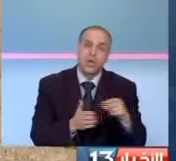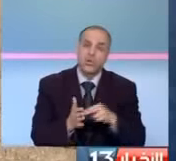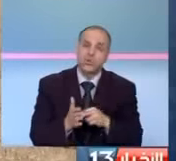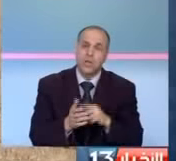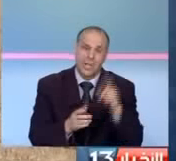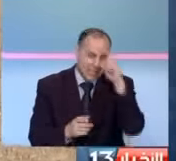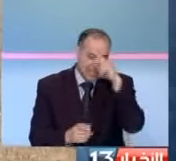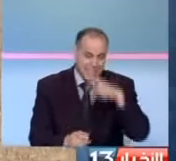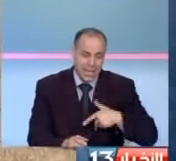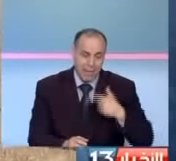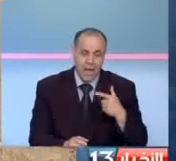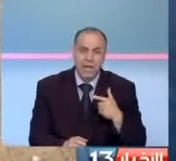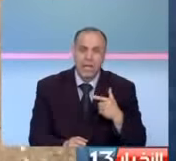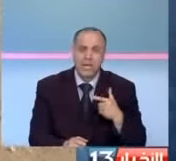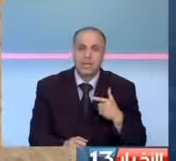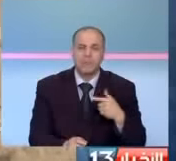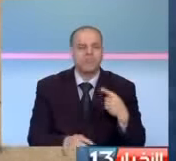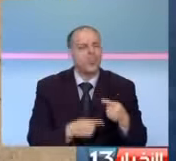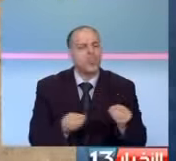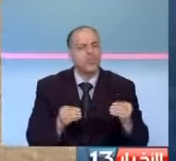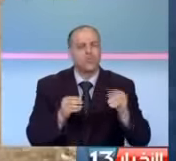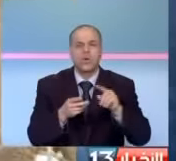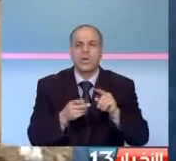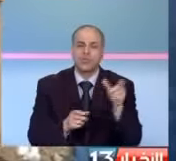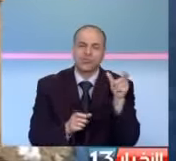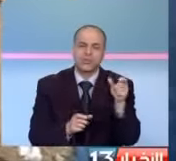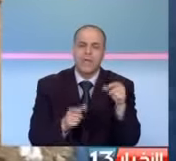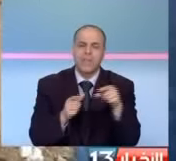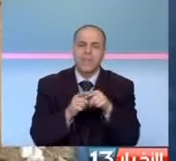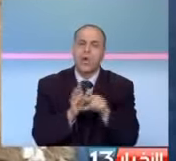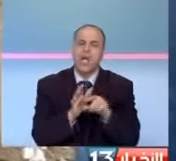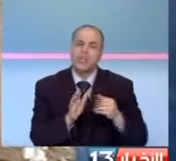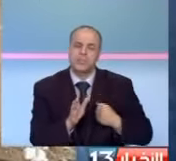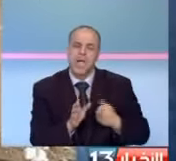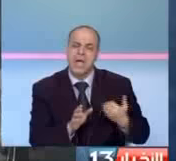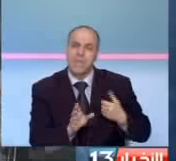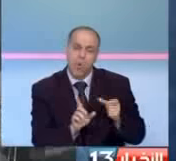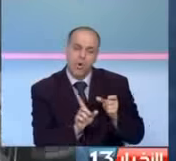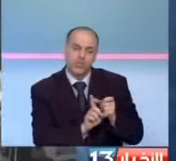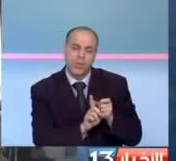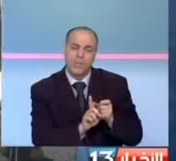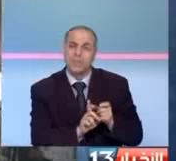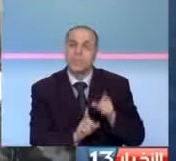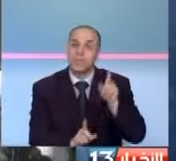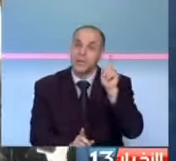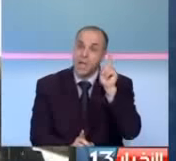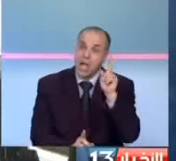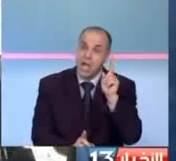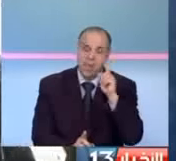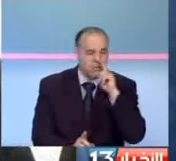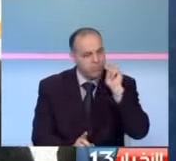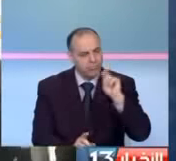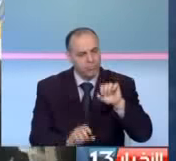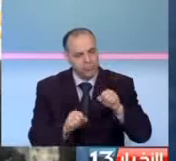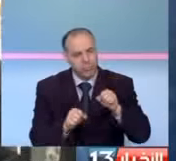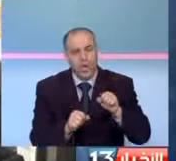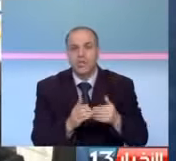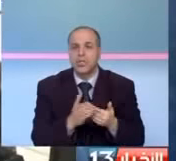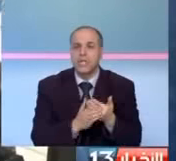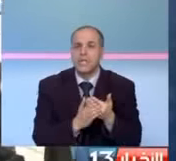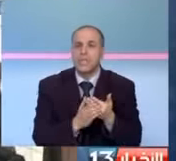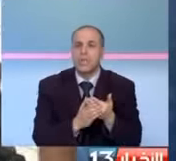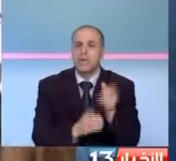ظروفا صعبة بشكل متزايد تحت سيطرة تنظيم داعش الإرهابي، بما في ذلك فرض قيود شديدة